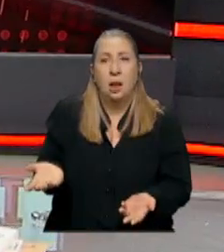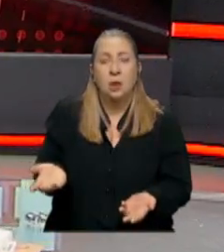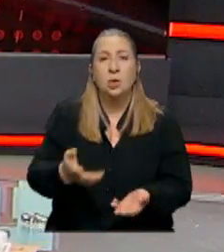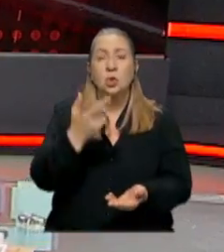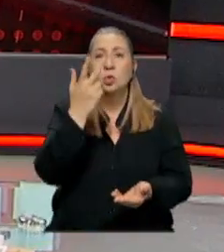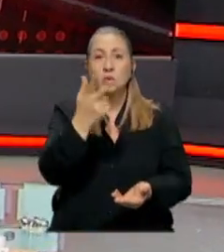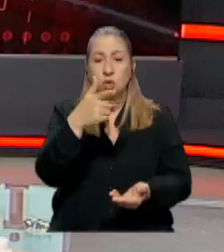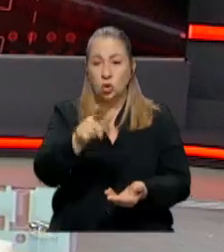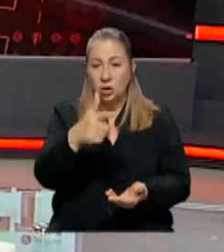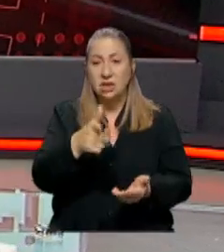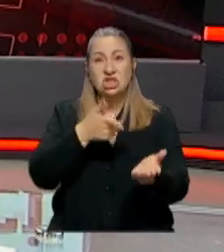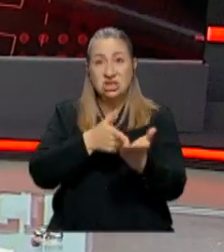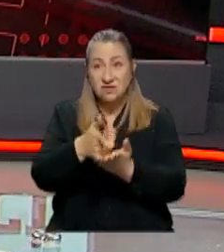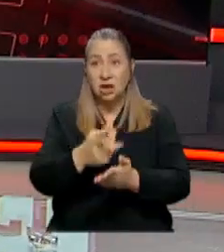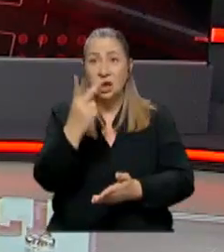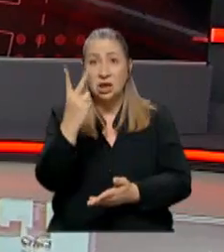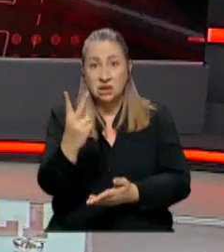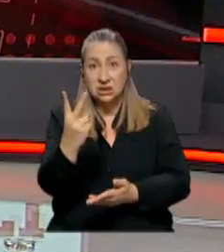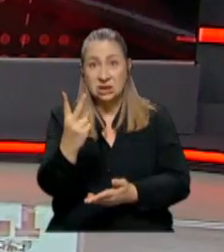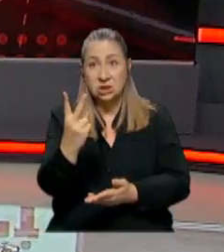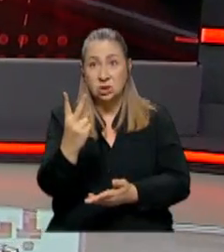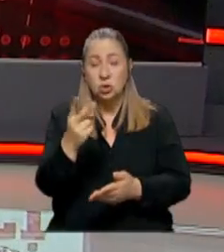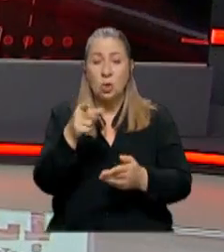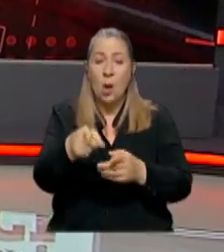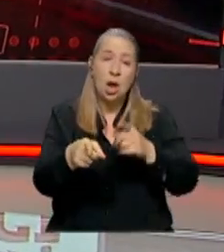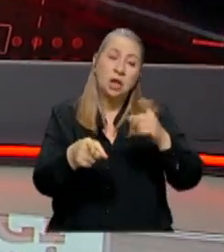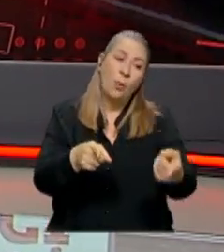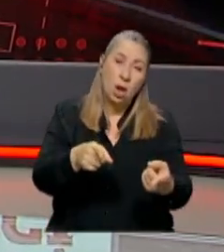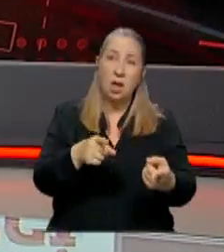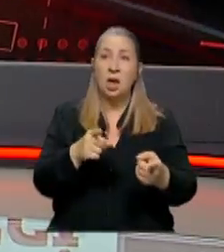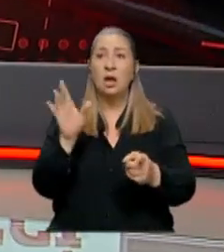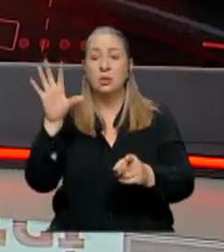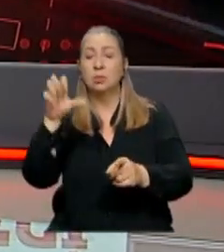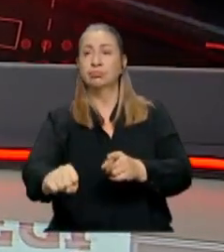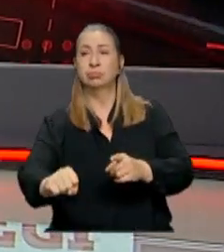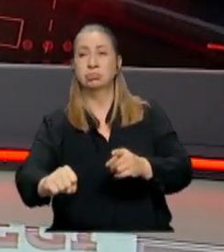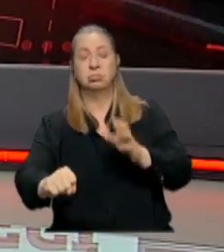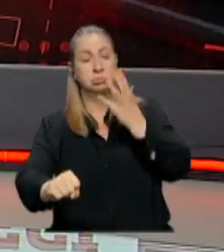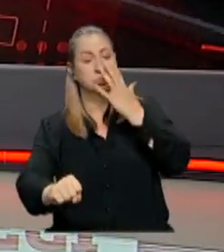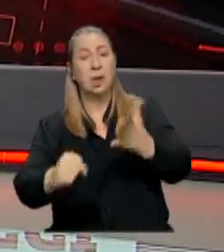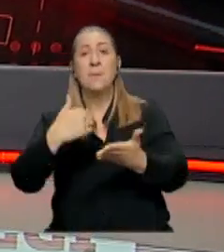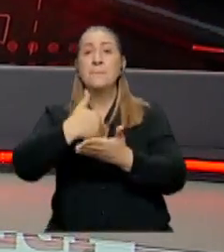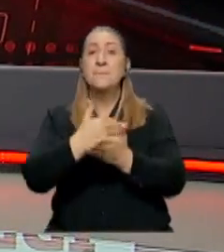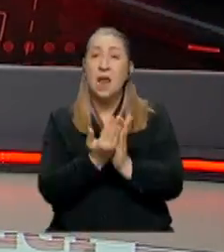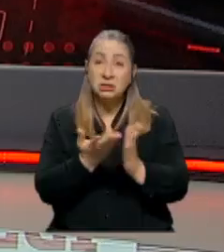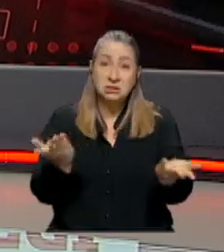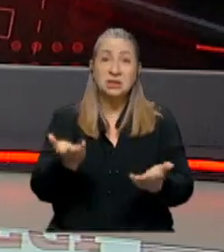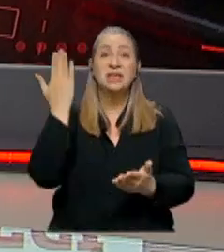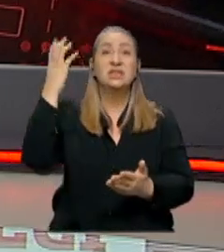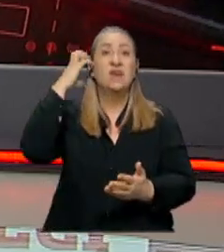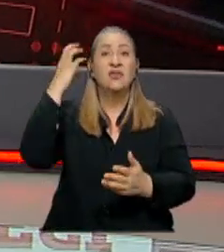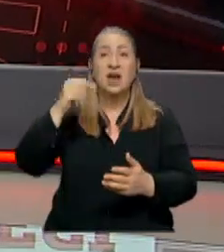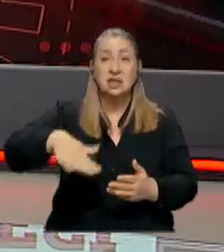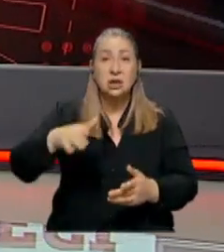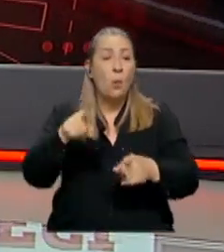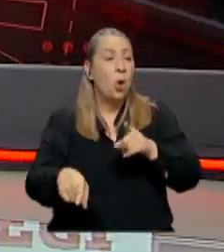3 köylüden çiftçiden ikisininki şu ya da bu biçimde tedbirli. Ya miras, ya eski vakıf arazi, ya